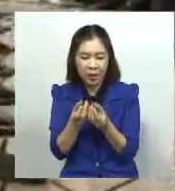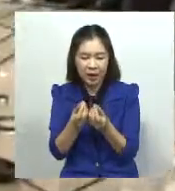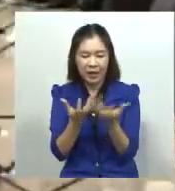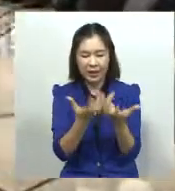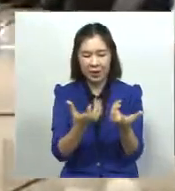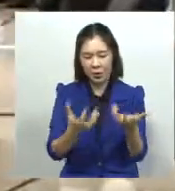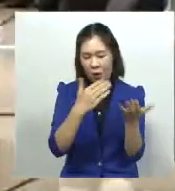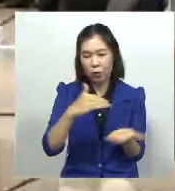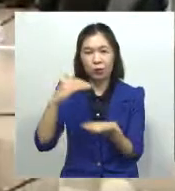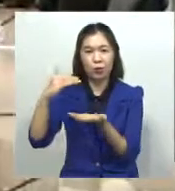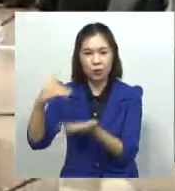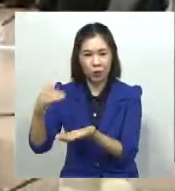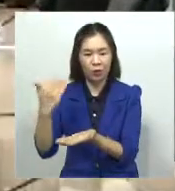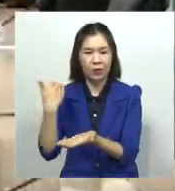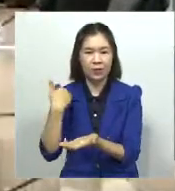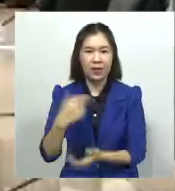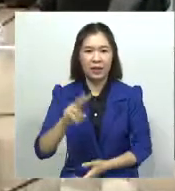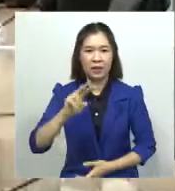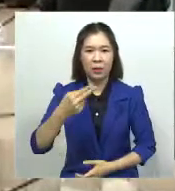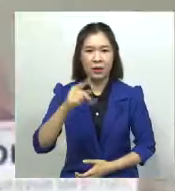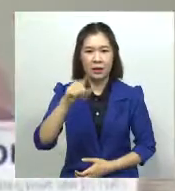ออกเดือนกุมภาพันธ์ค่ะซึ่งมีมูลค่า